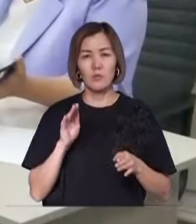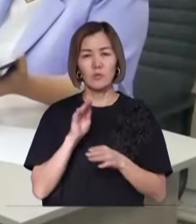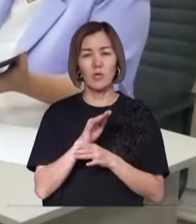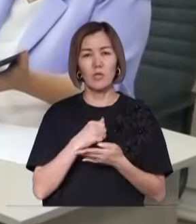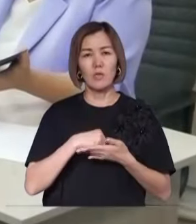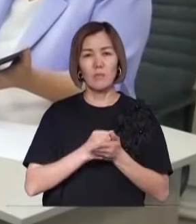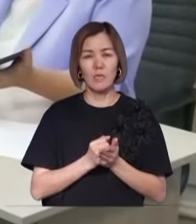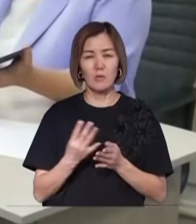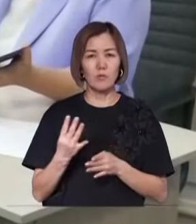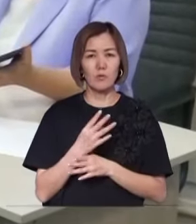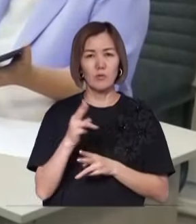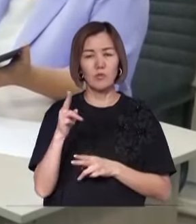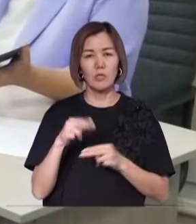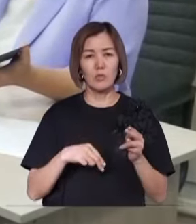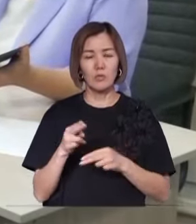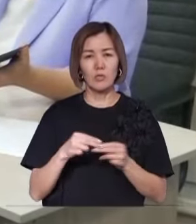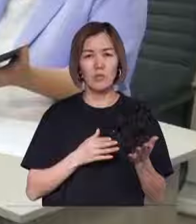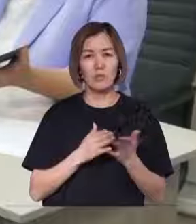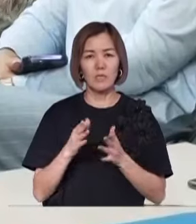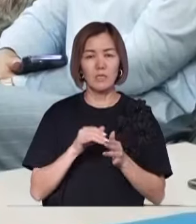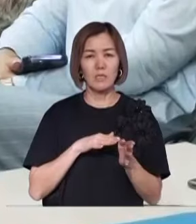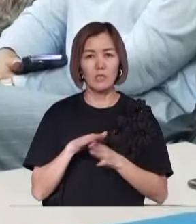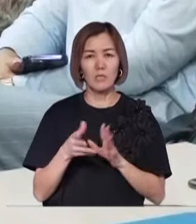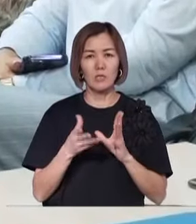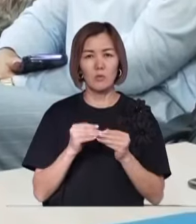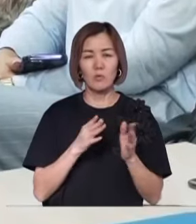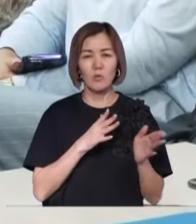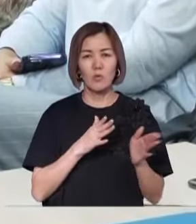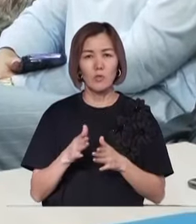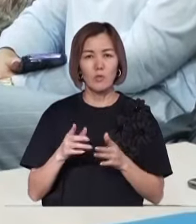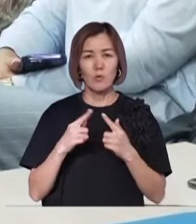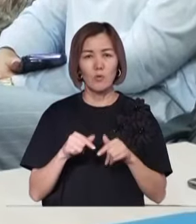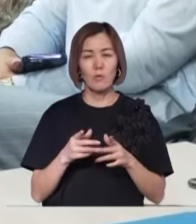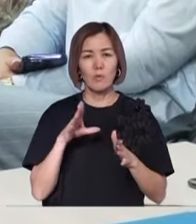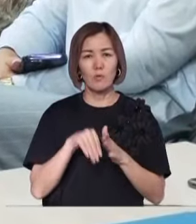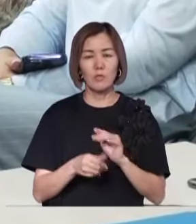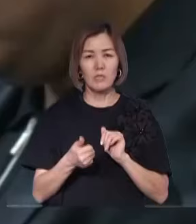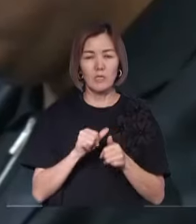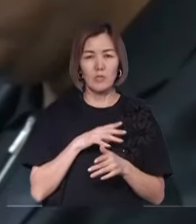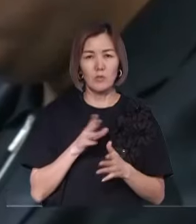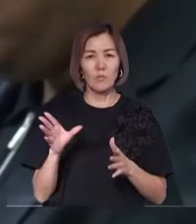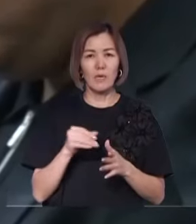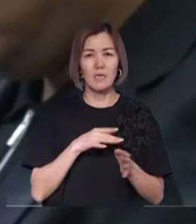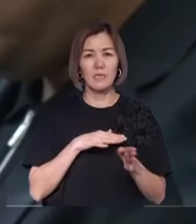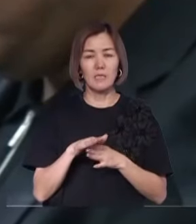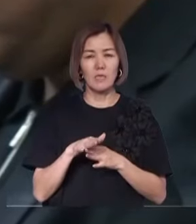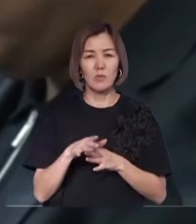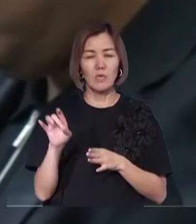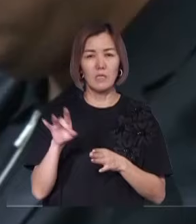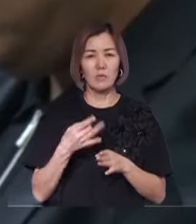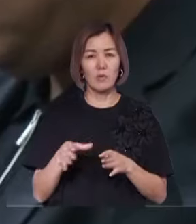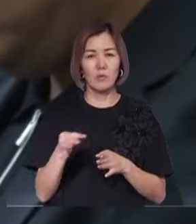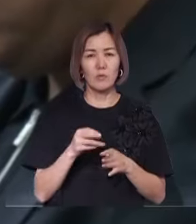белгілеу, сондай-ақ индустрияландыру саясатын іске асыру жөніндегі үйлестіру кеңесінің құрамына өзгерістер енгізу туралы. Ал осы мәселелерді шешу